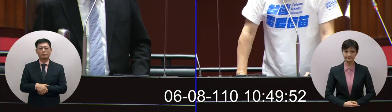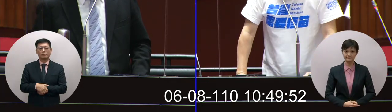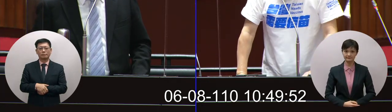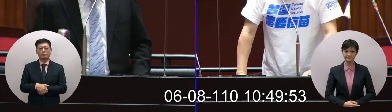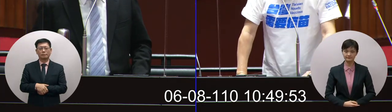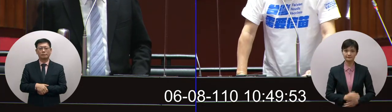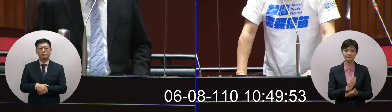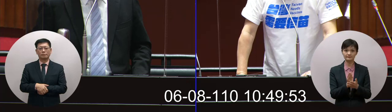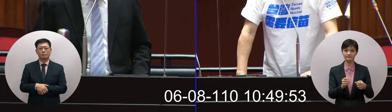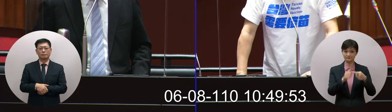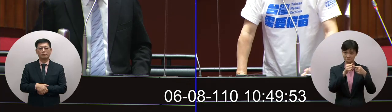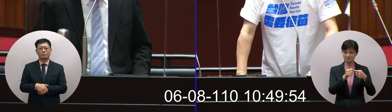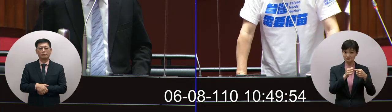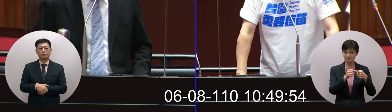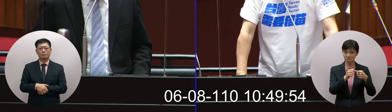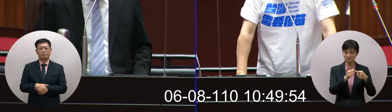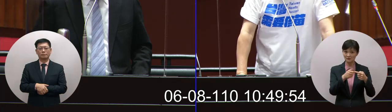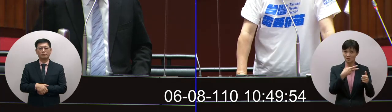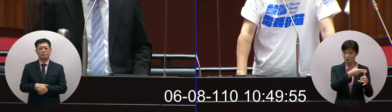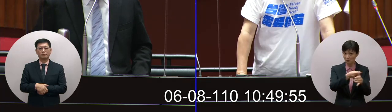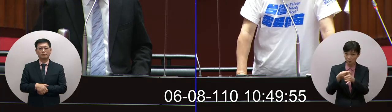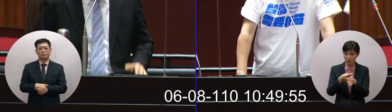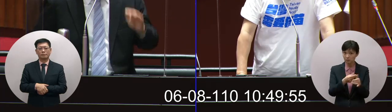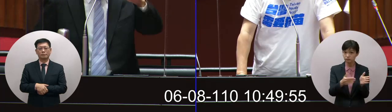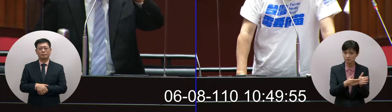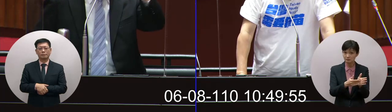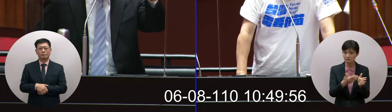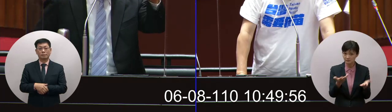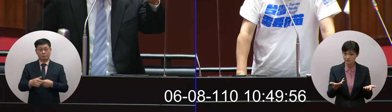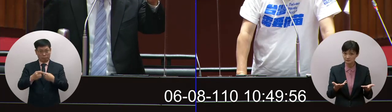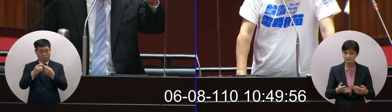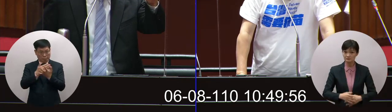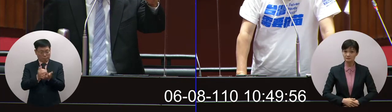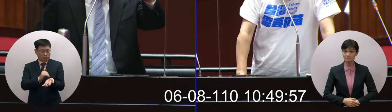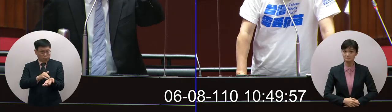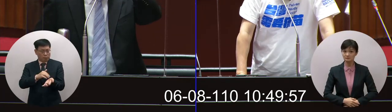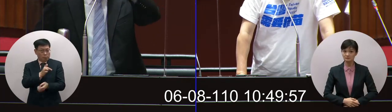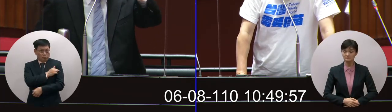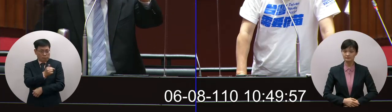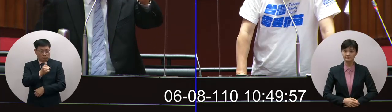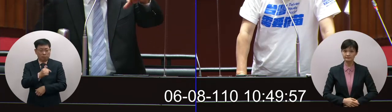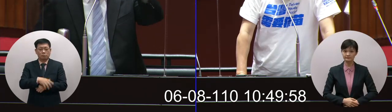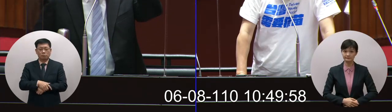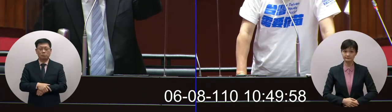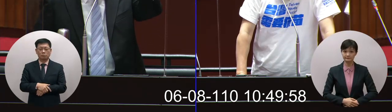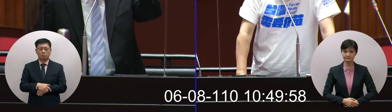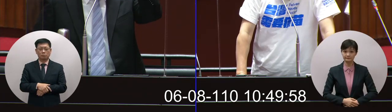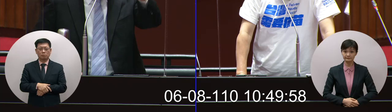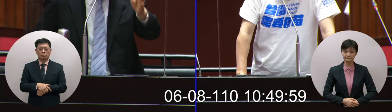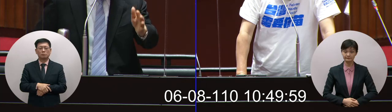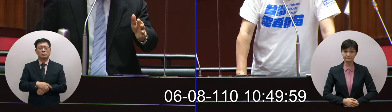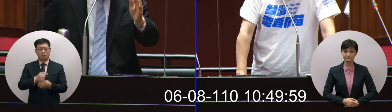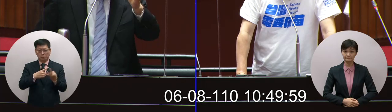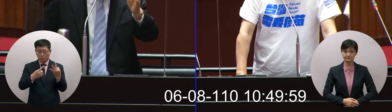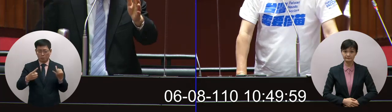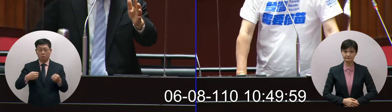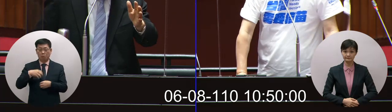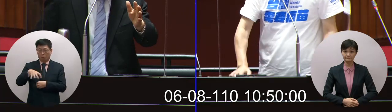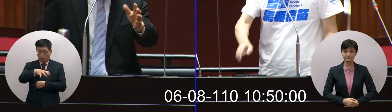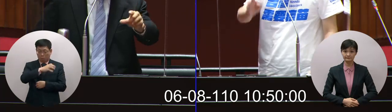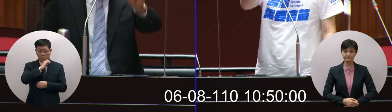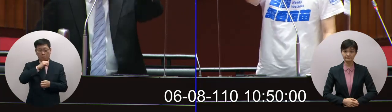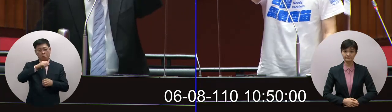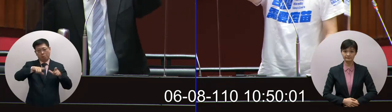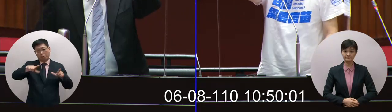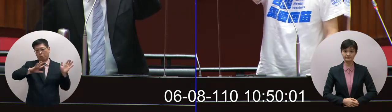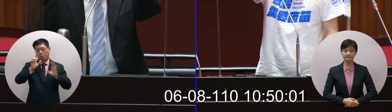一类人打完了没？ 第一类就是医护人员都有相关啊，有各地施打的情